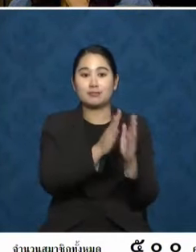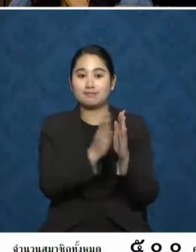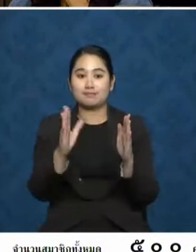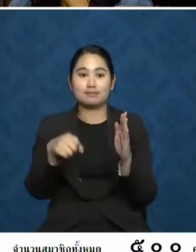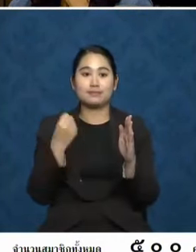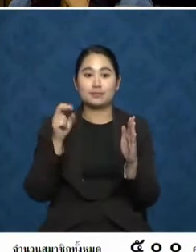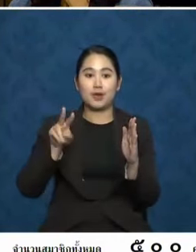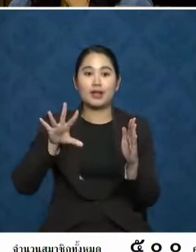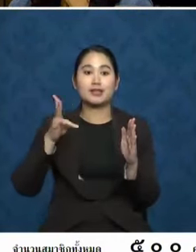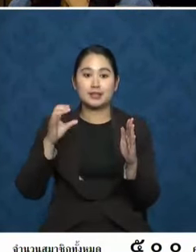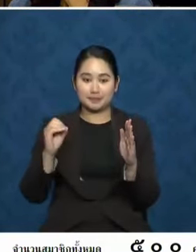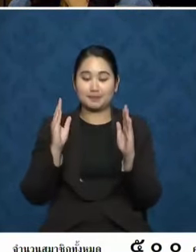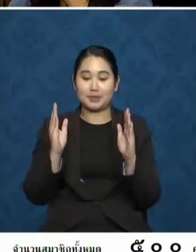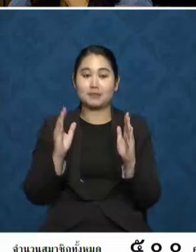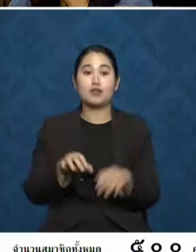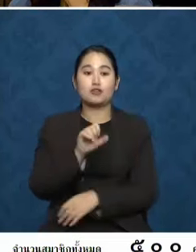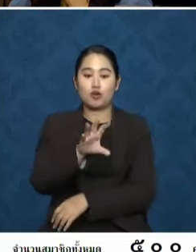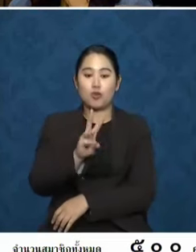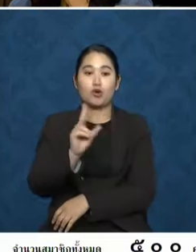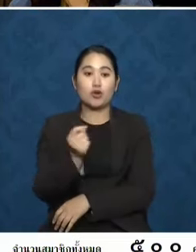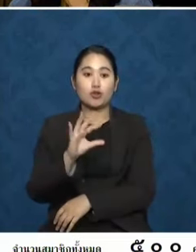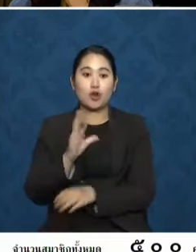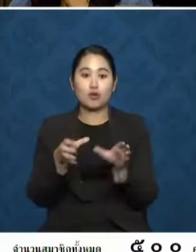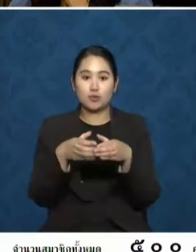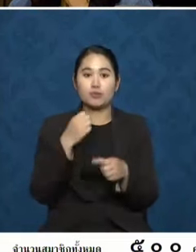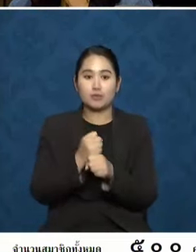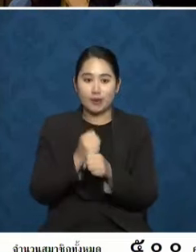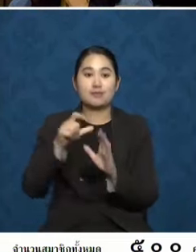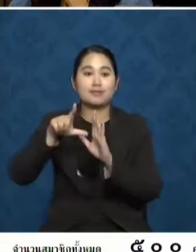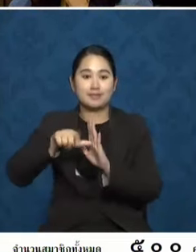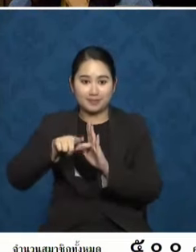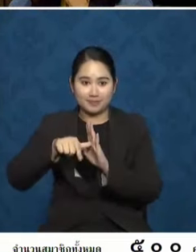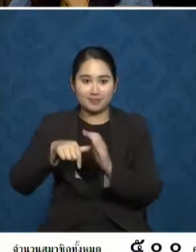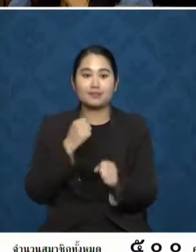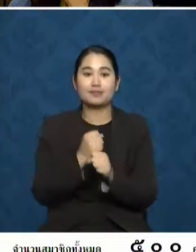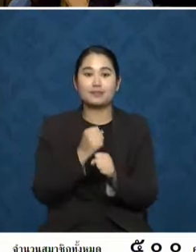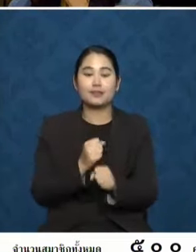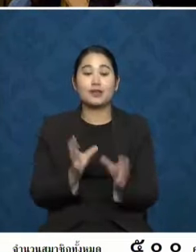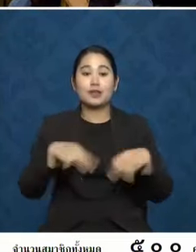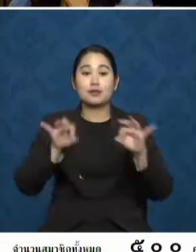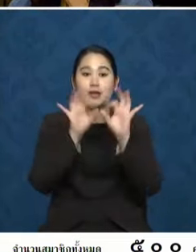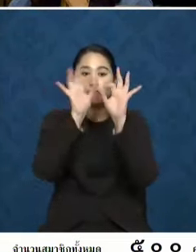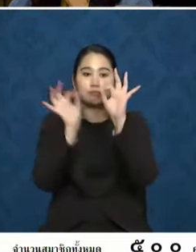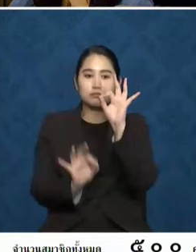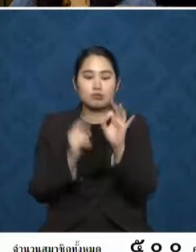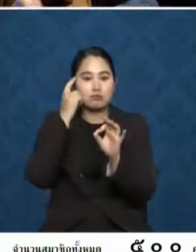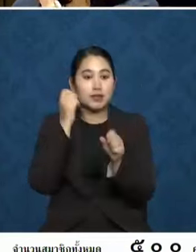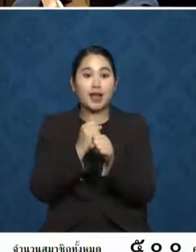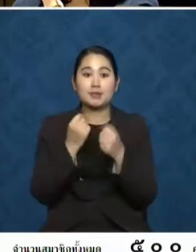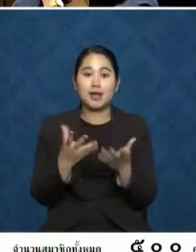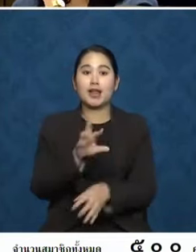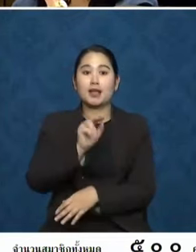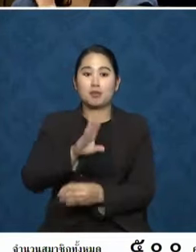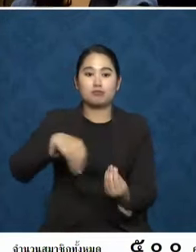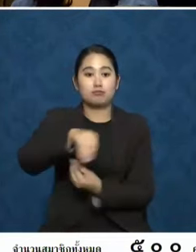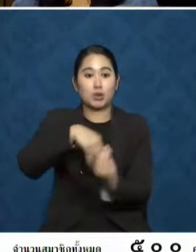ึ 2570โดยส. เป็ทคณะทำงานและเลขานุกการสารสำคญก็คือทำยงไให้ประเทศเราเกิดระบบ